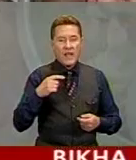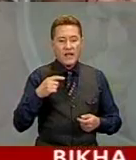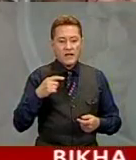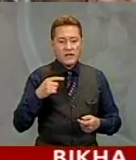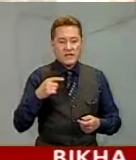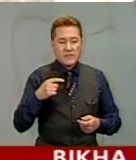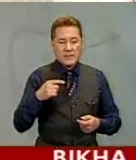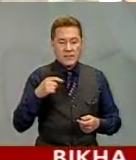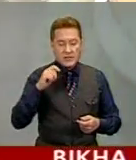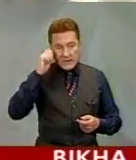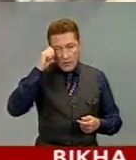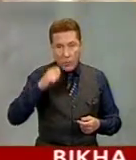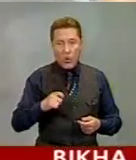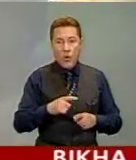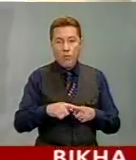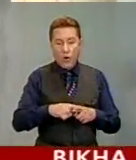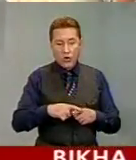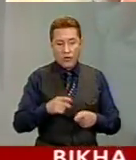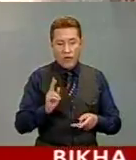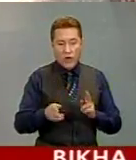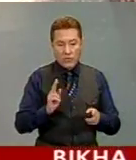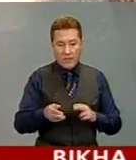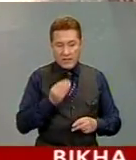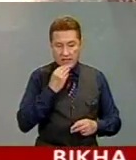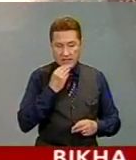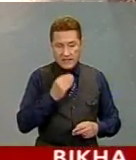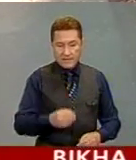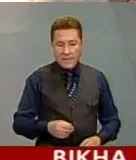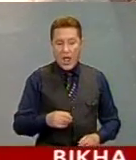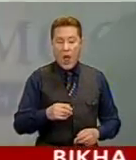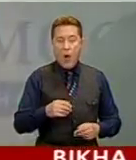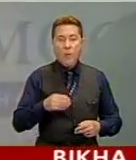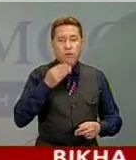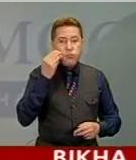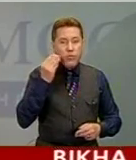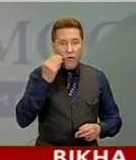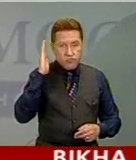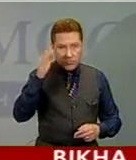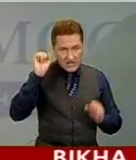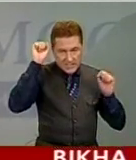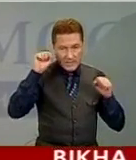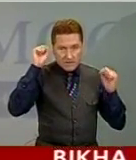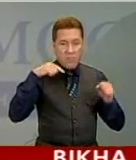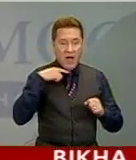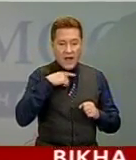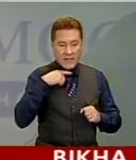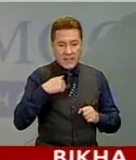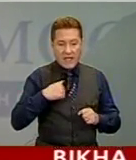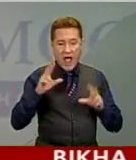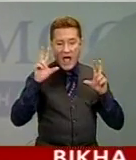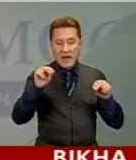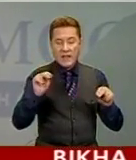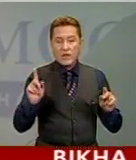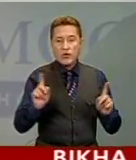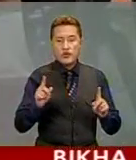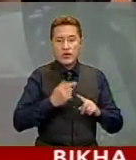частування. Називається тандир. Плов буде з баранини. Я гарантую, так сказати, те, що це буде мирна